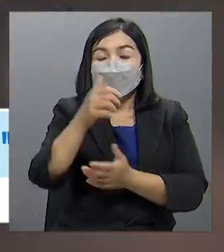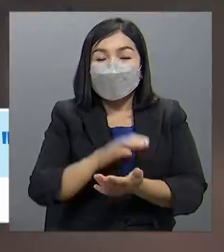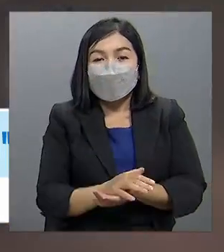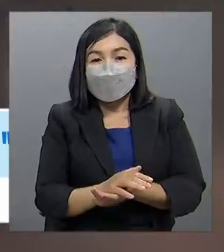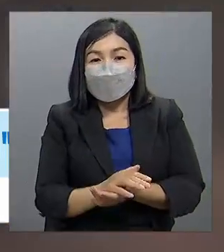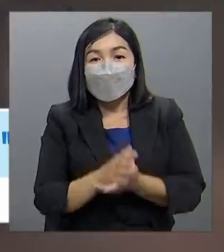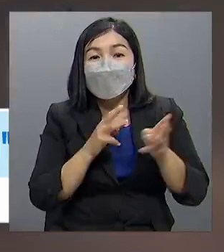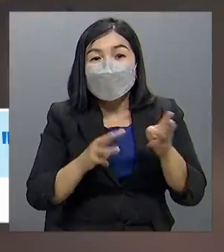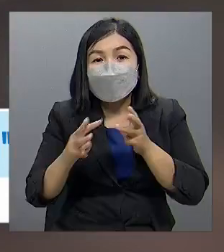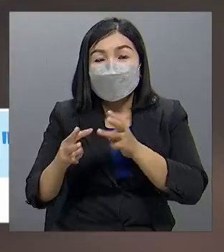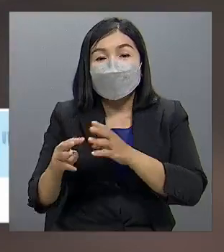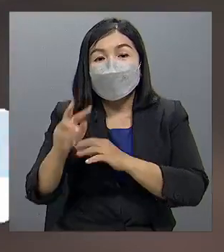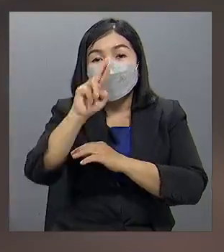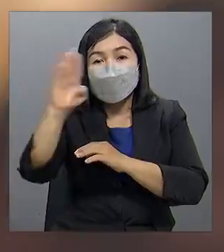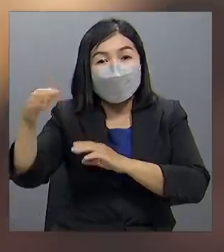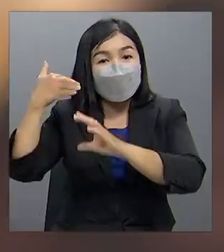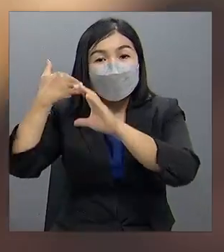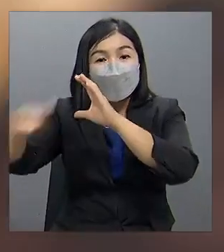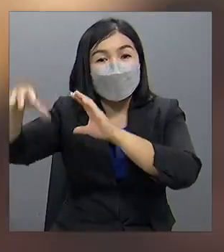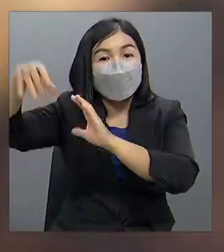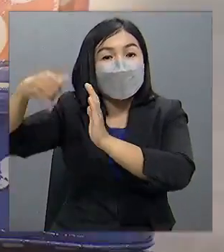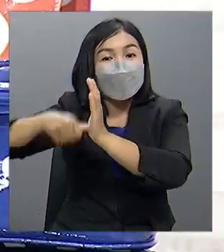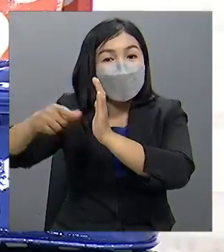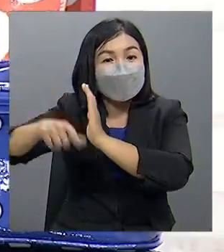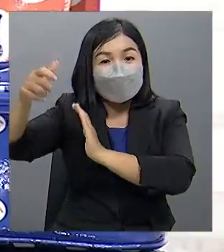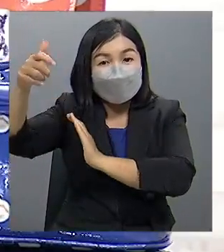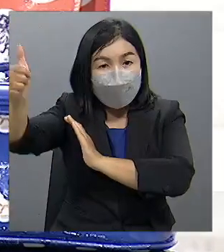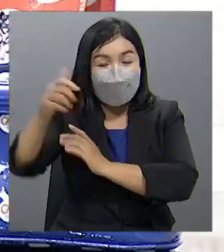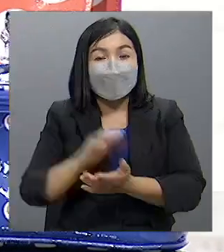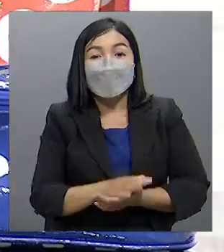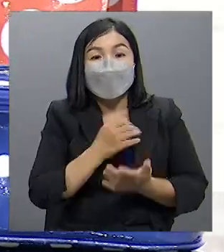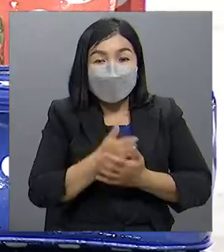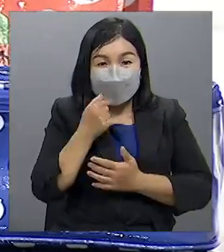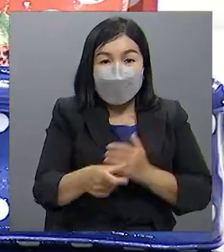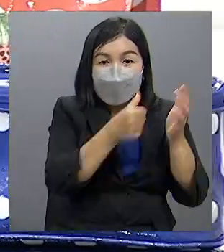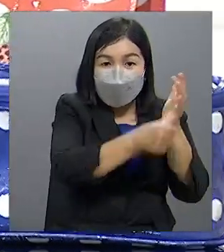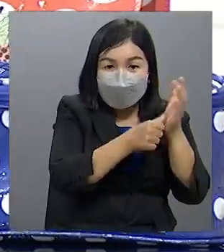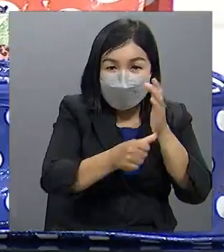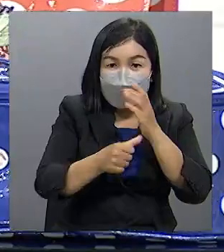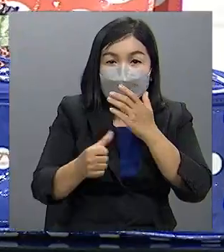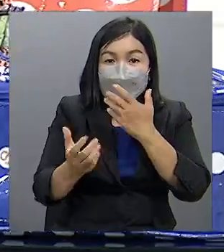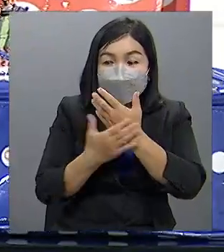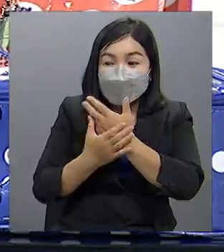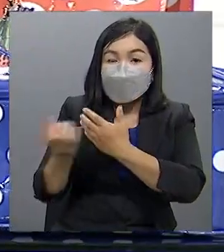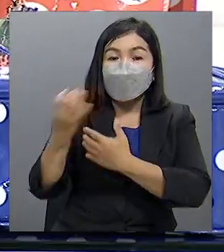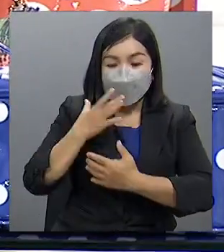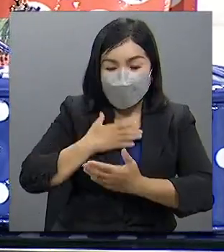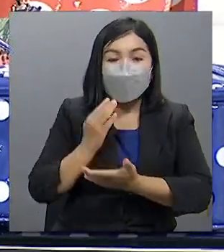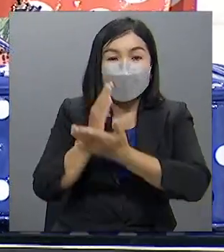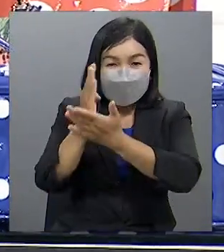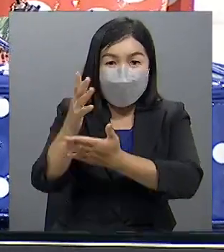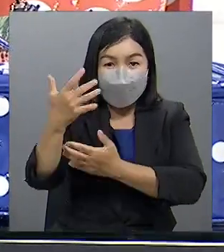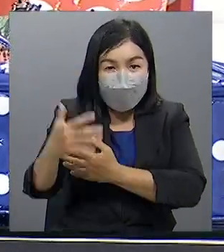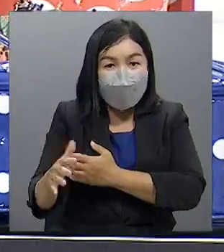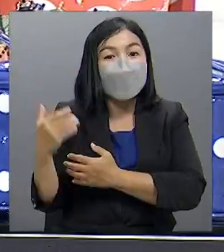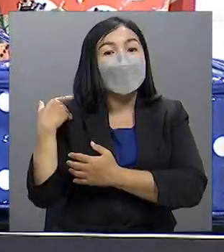มภากรเลยค่ะ ง่ายมากตอนยื่นภาษีออนไลน์เนี่ยพอเข้าไปปุ๊บเนี่ยก็จะขึ้นเลยว่าเราทำการบริจาคอะไรไปแล้วนะครับก็จะลดหย่อนให้ทัน